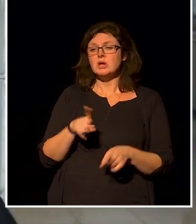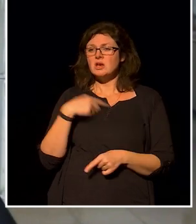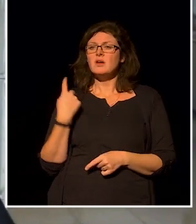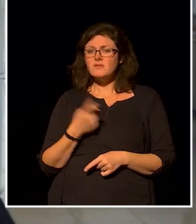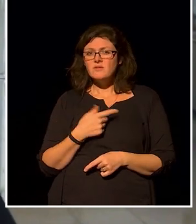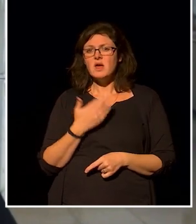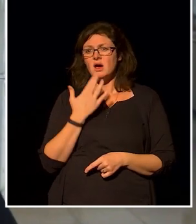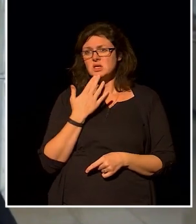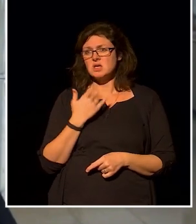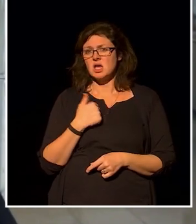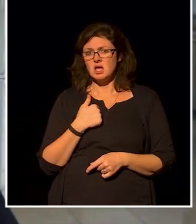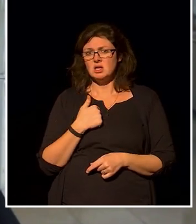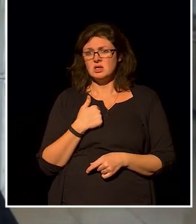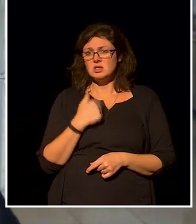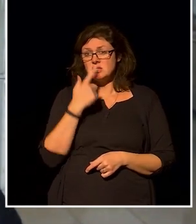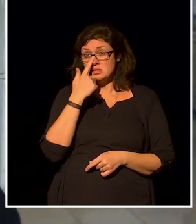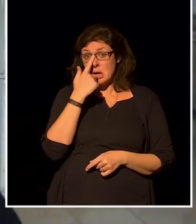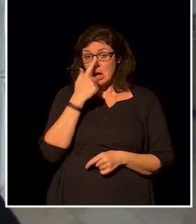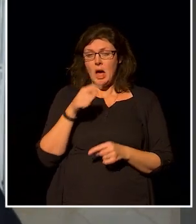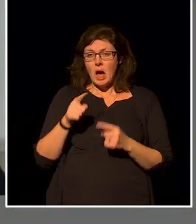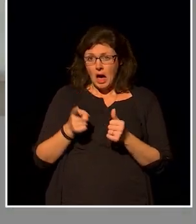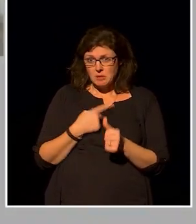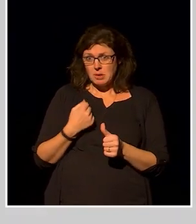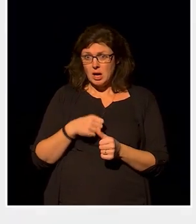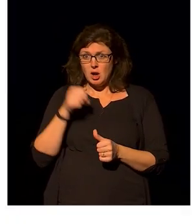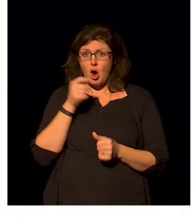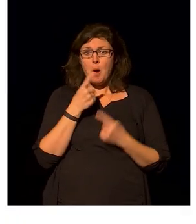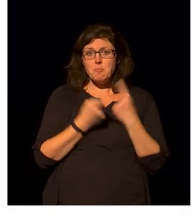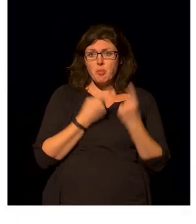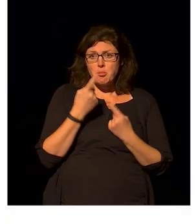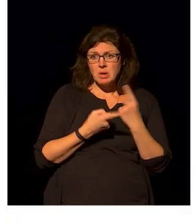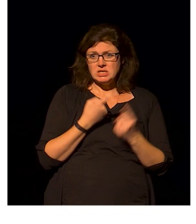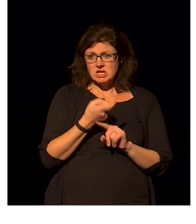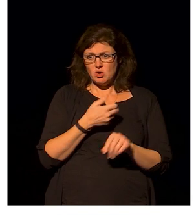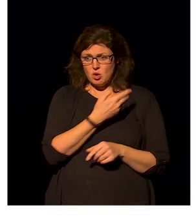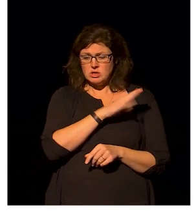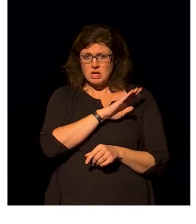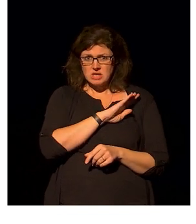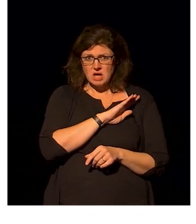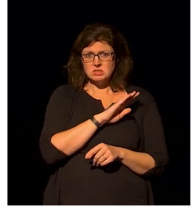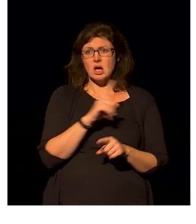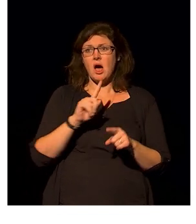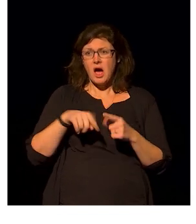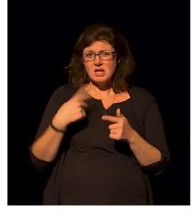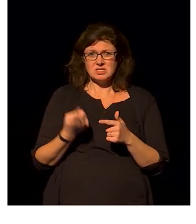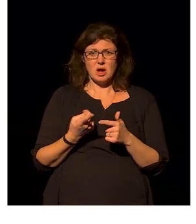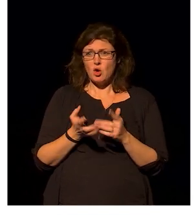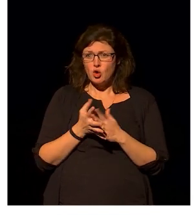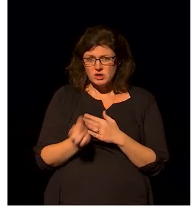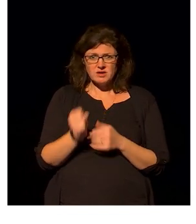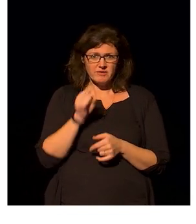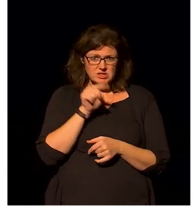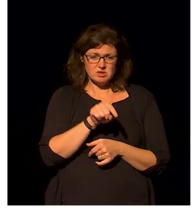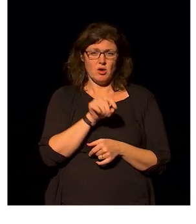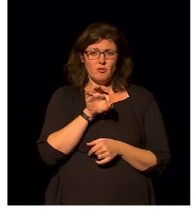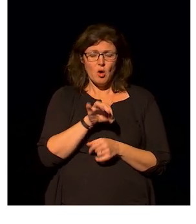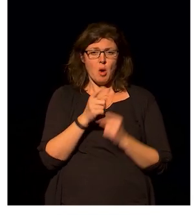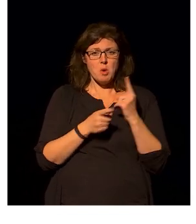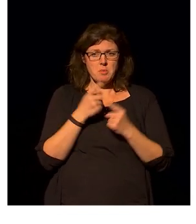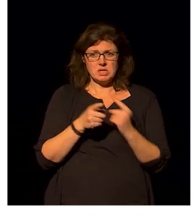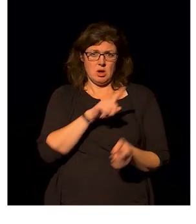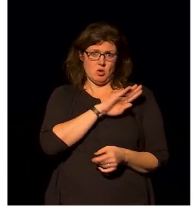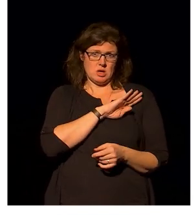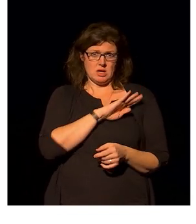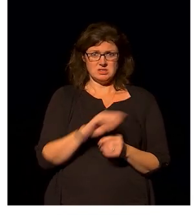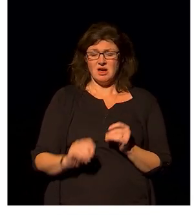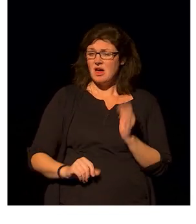Sowohl für die Bombardierung von Gaza, als auch für die Konsequenzen dieser Bombardierung von Gaza. Es geht in erster Linie um